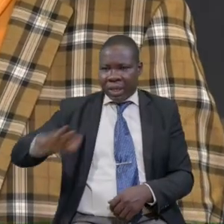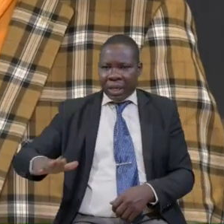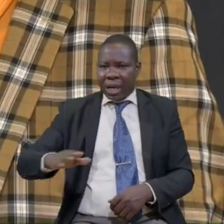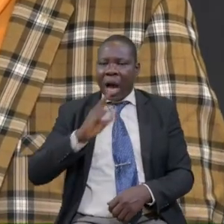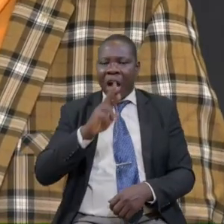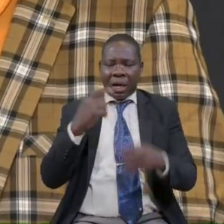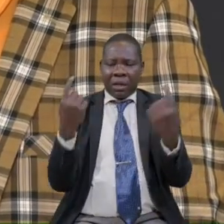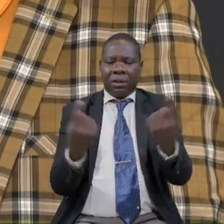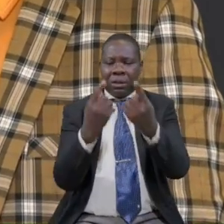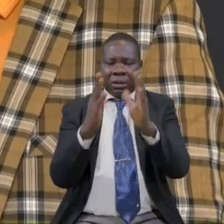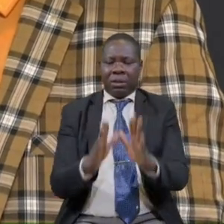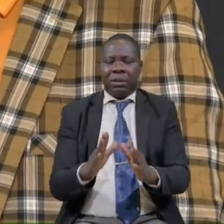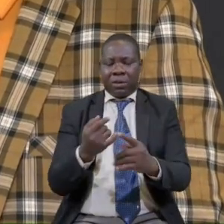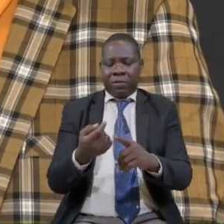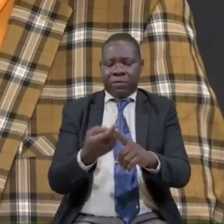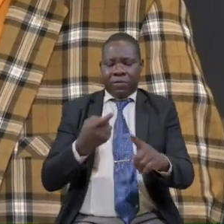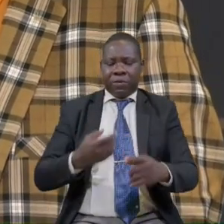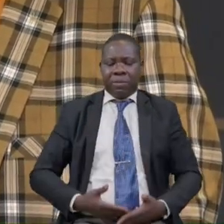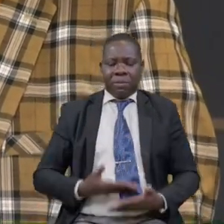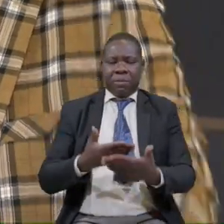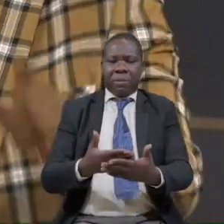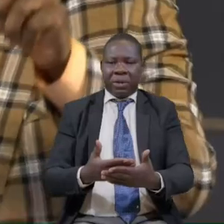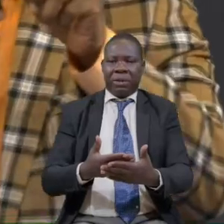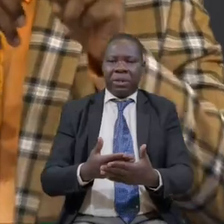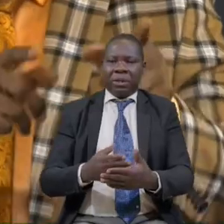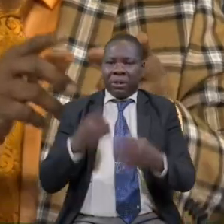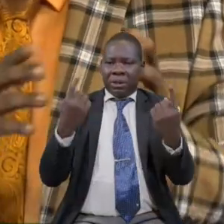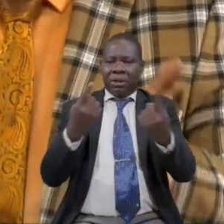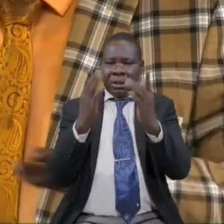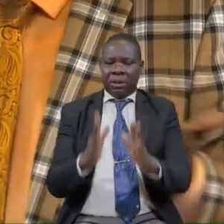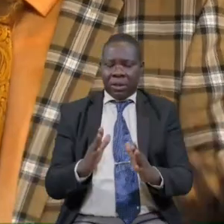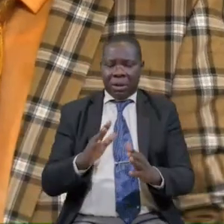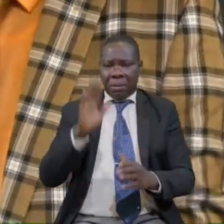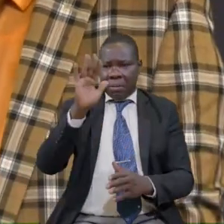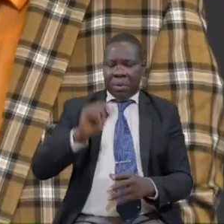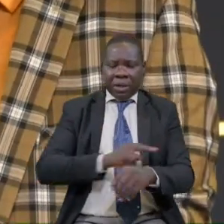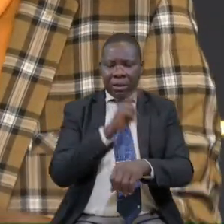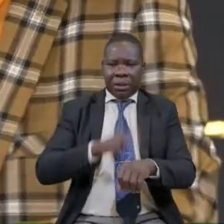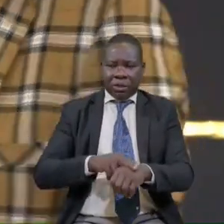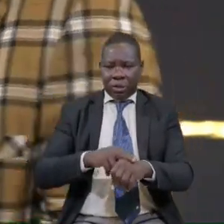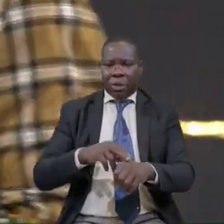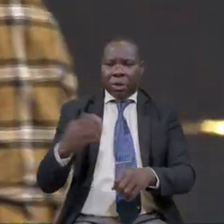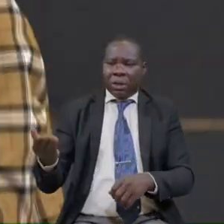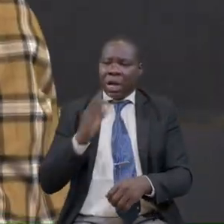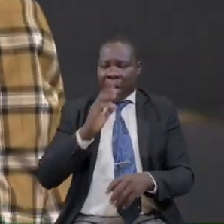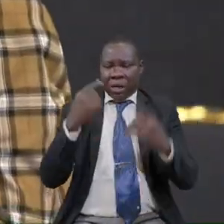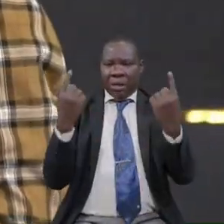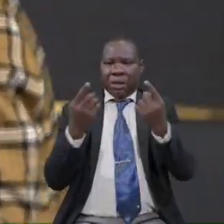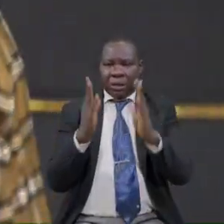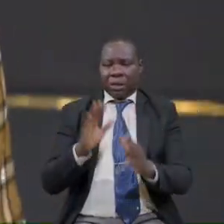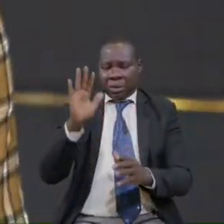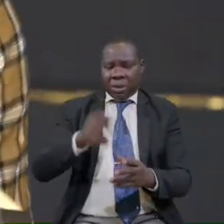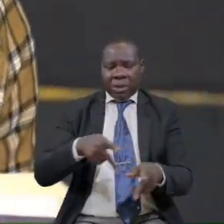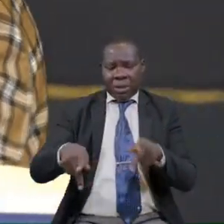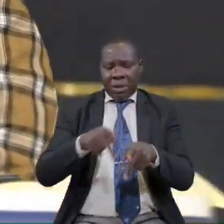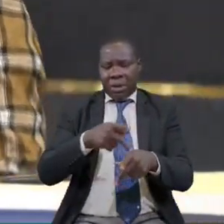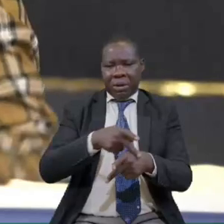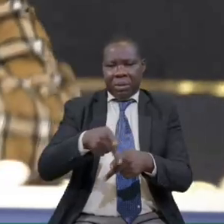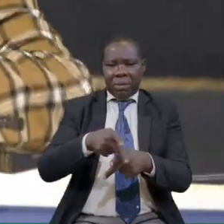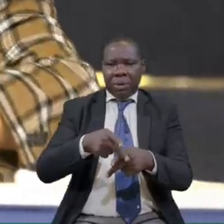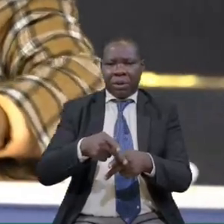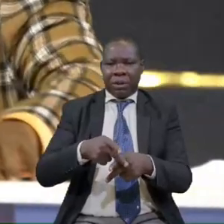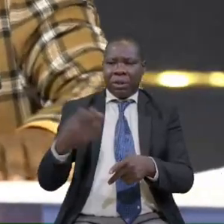hommes, les garçons, les filles sont pécheurs de naissance, pécheurs par